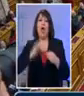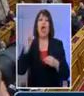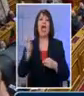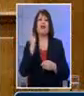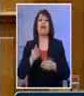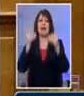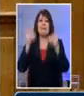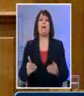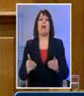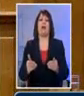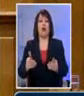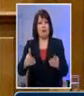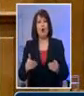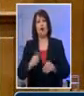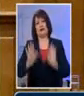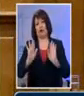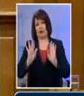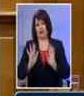γραμμή.